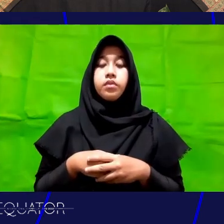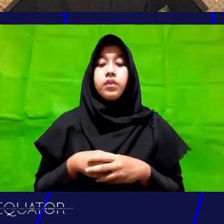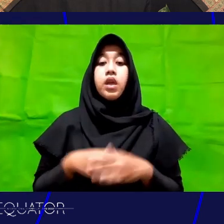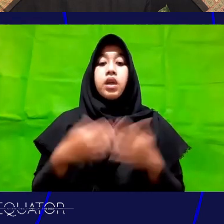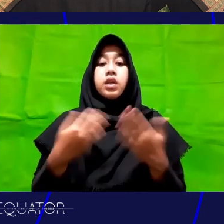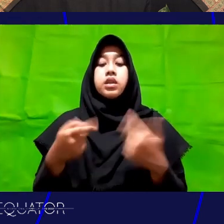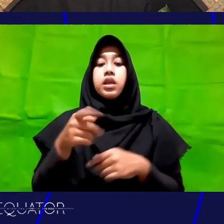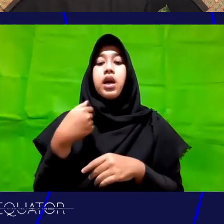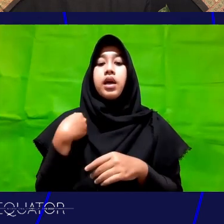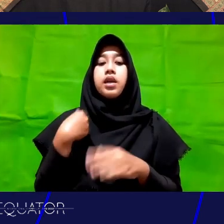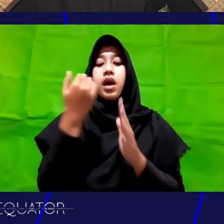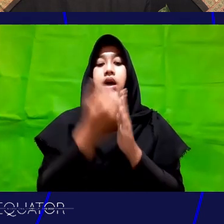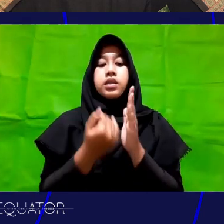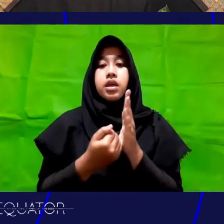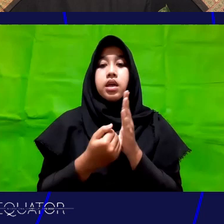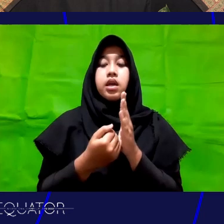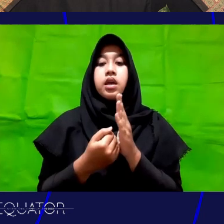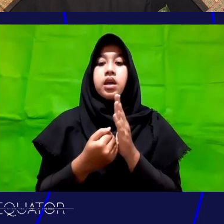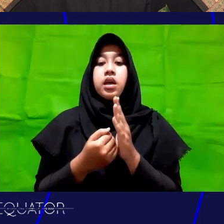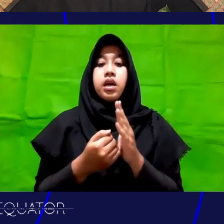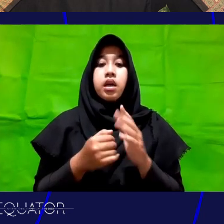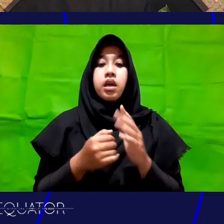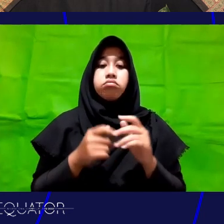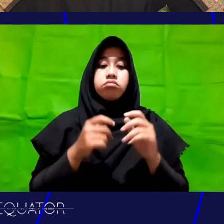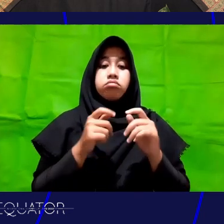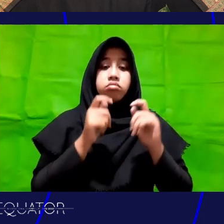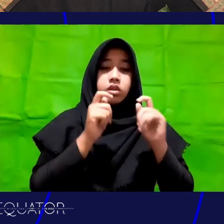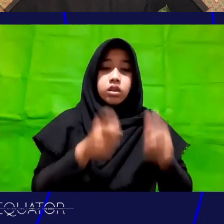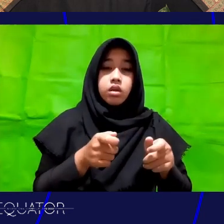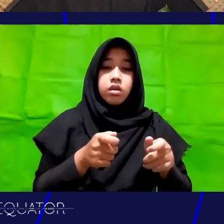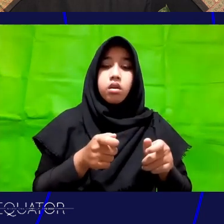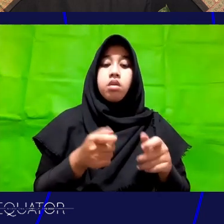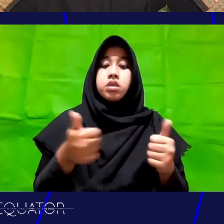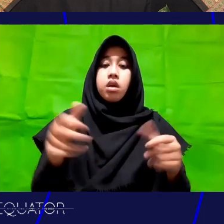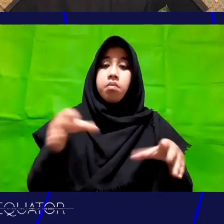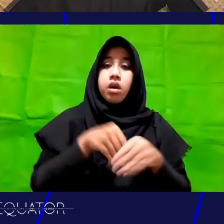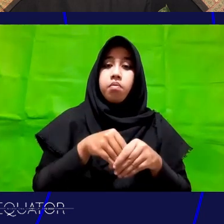ada sesi keynote speaker. Untuk yang mendaftar silakan bisa bergabung ke ruang